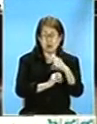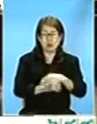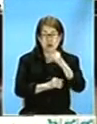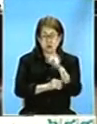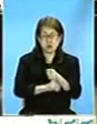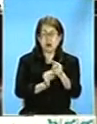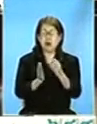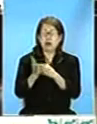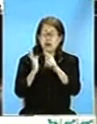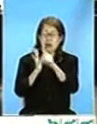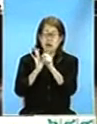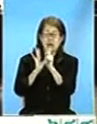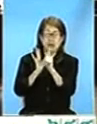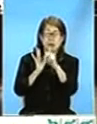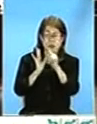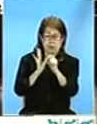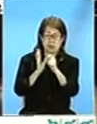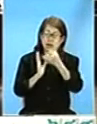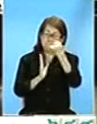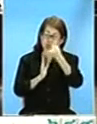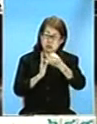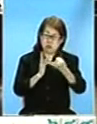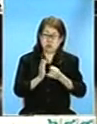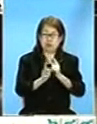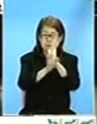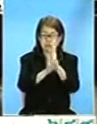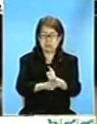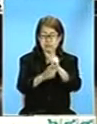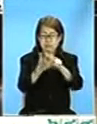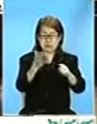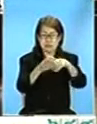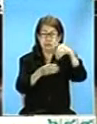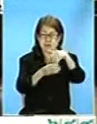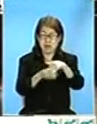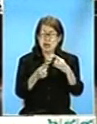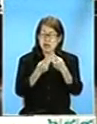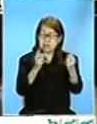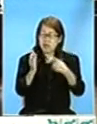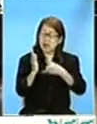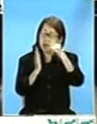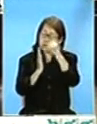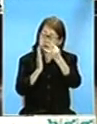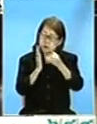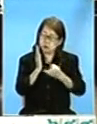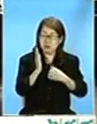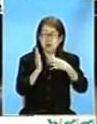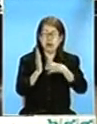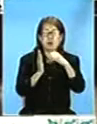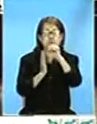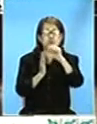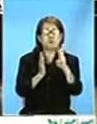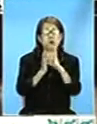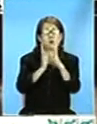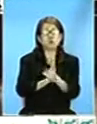ดเป็นเขตเลือกตั้งนะครับทีนี้แต่ละจังหวัดเนี่ยจะมีจำนวนวุฒิสมาชิกกี่ท่าน